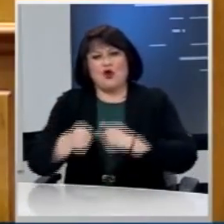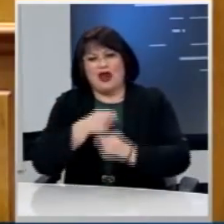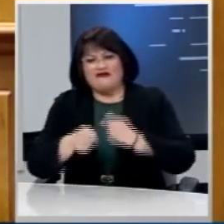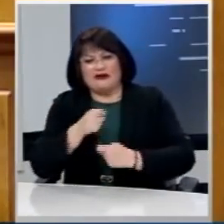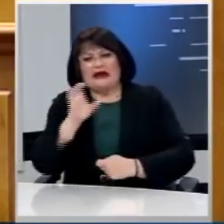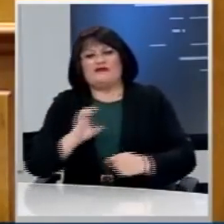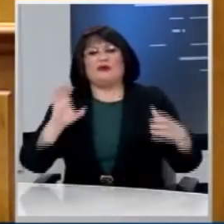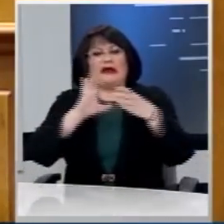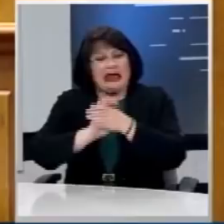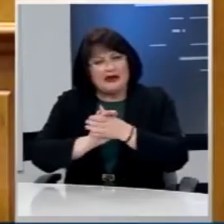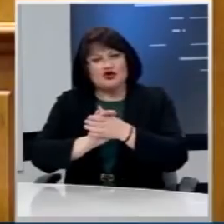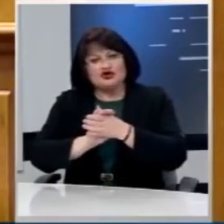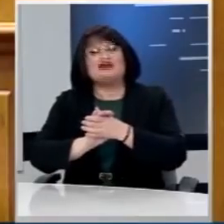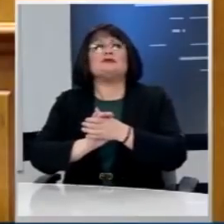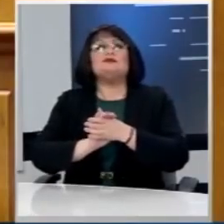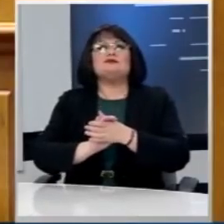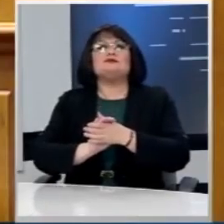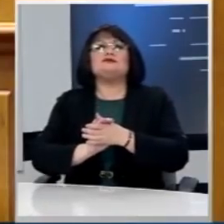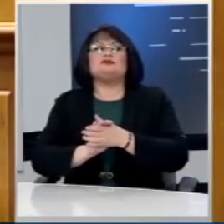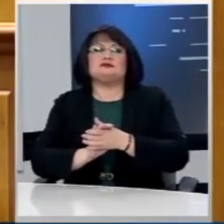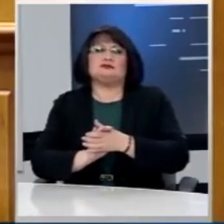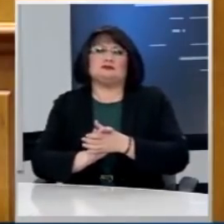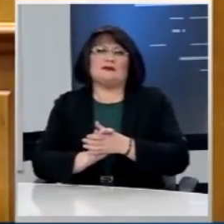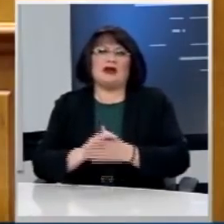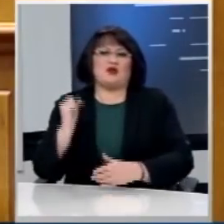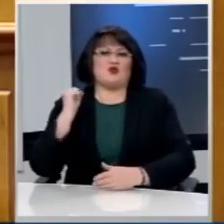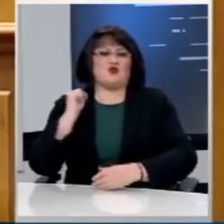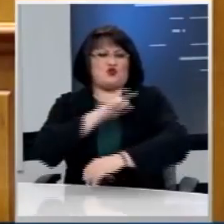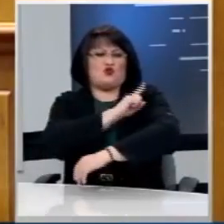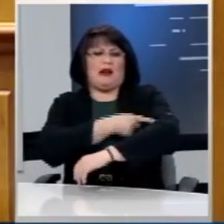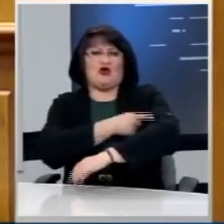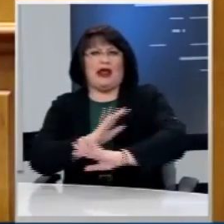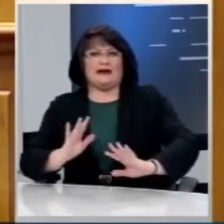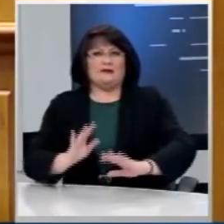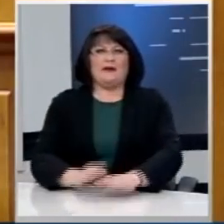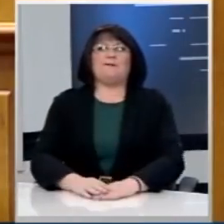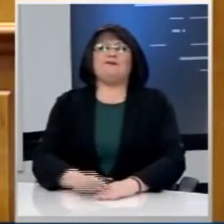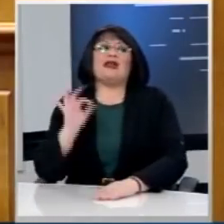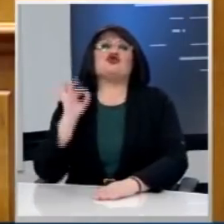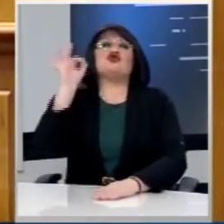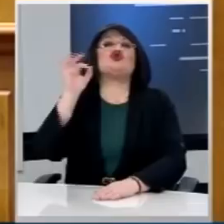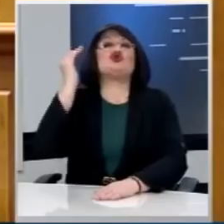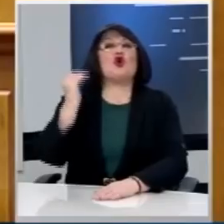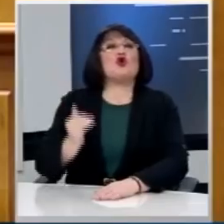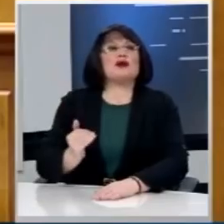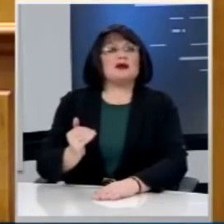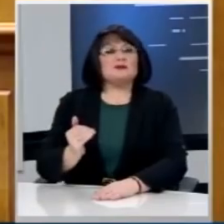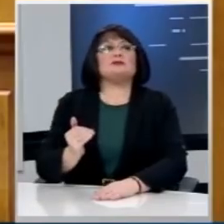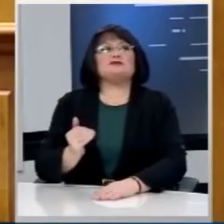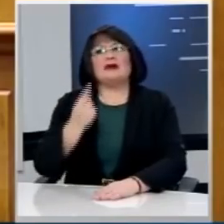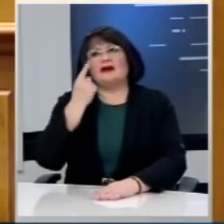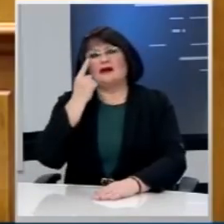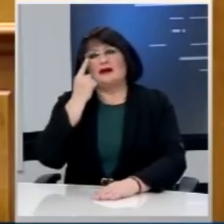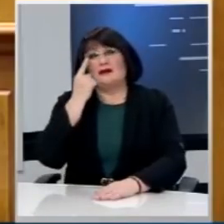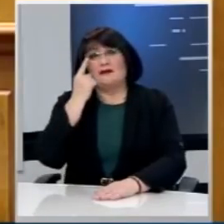η Ευρωπαϊκή Ένωση έχει συγκριτικό πλεονέκτημα. Και οι στόχοι της αυτοί υπογραμμίζουν το